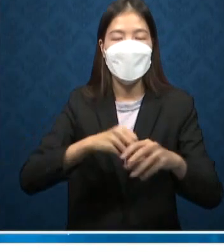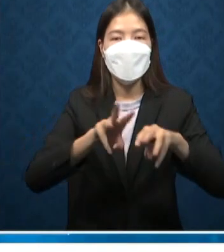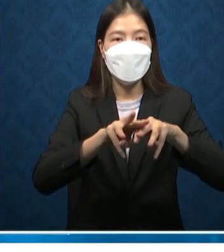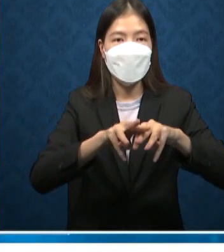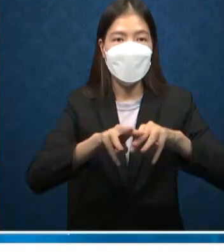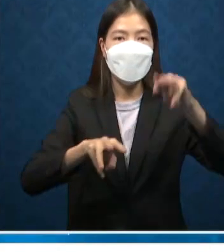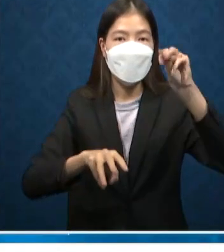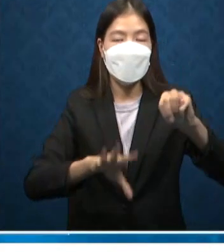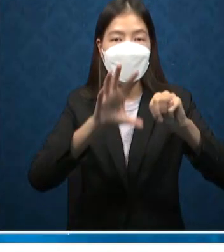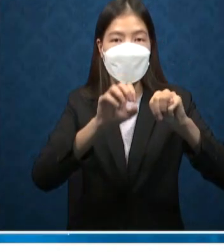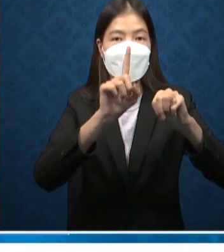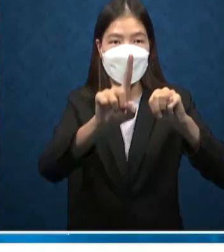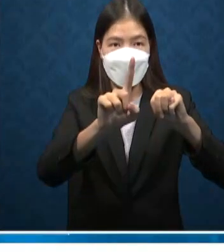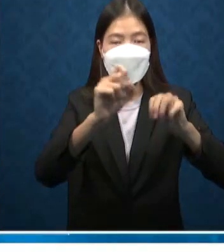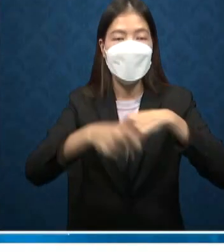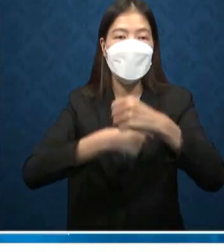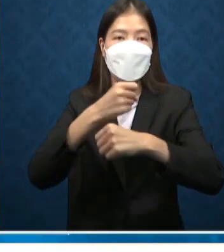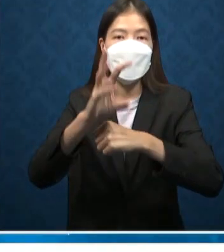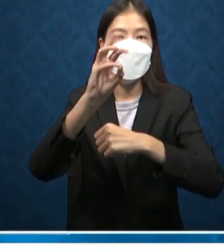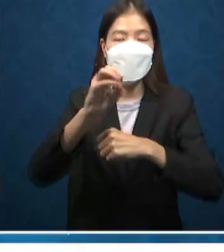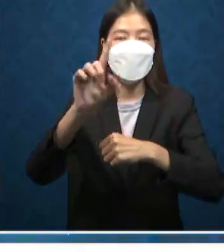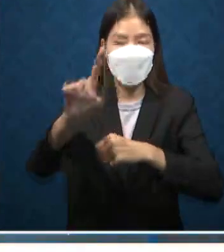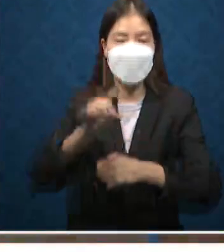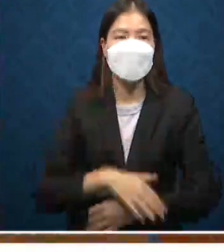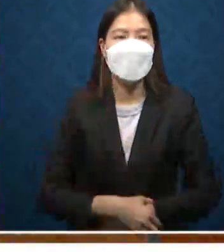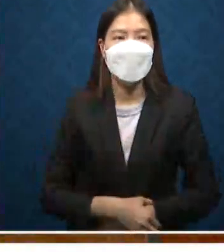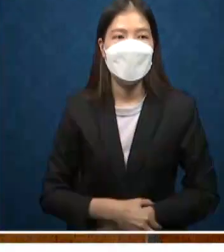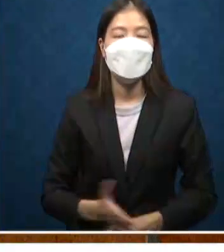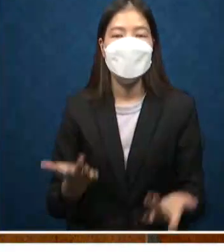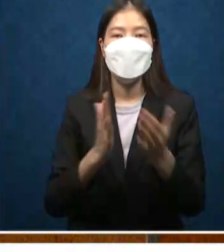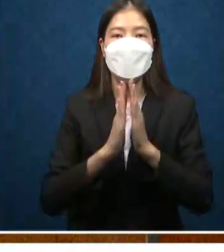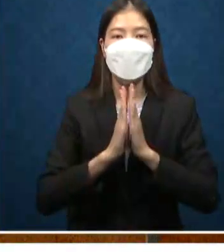พระราชบัญญัติวิธีการงบประมาณพ.ศ. 2561ท่านนี้ครับกลับขอบพระคุณครับ